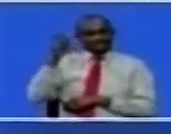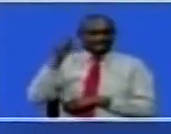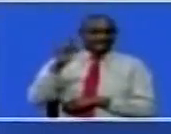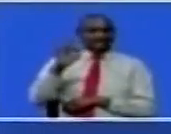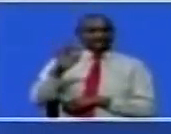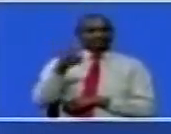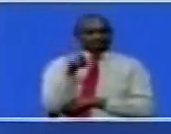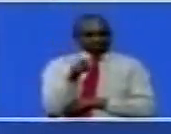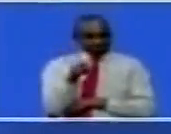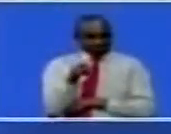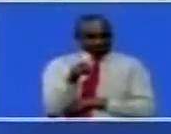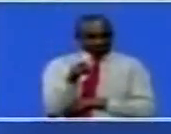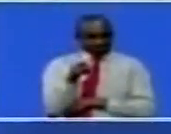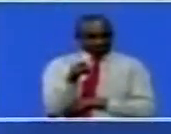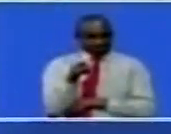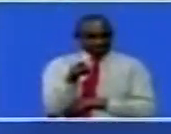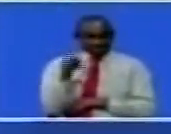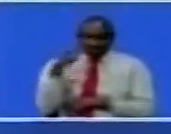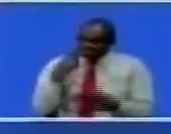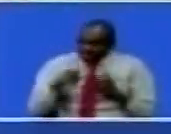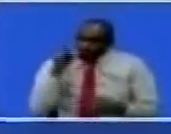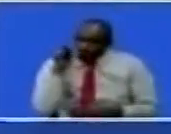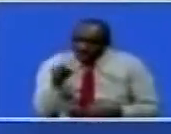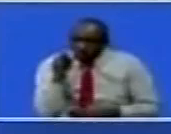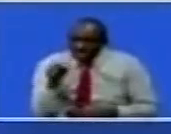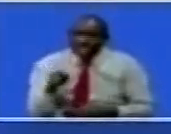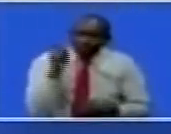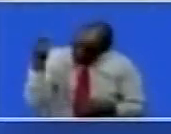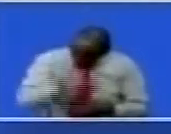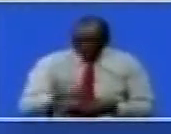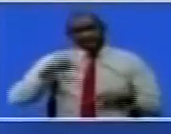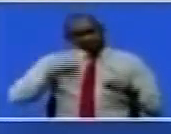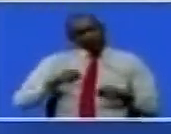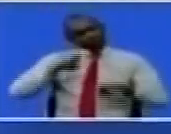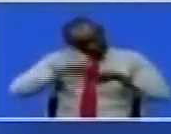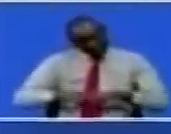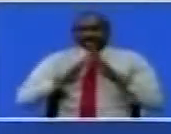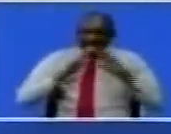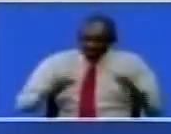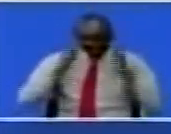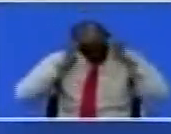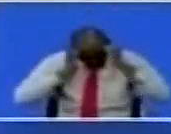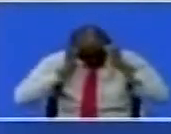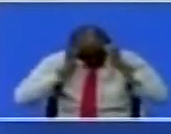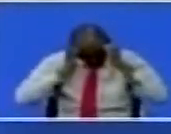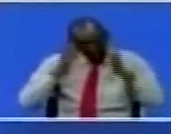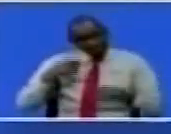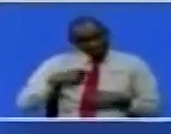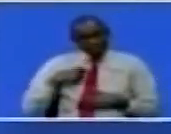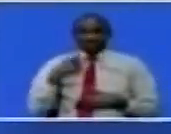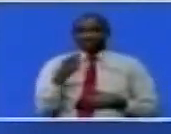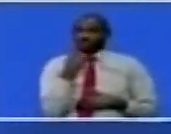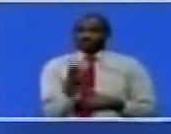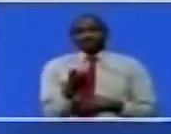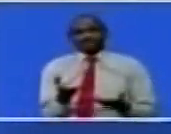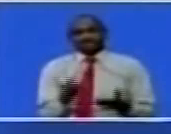lakini nasema wewe watu akienda kutembea wewe kuja kwangu, kaa kwa nyumba yangu, soma. Hata mesa ika hapa kwa nyumba ile